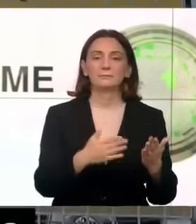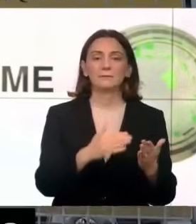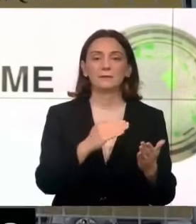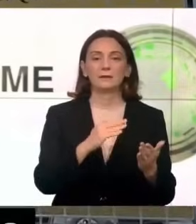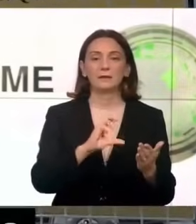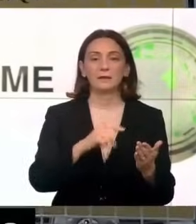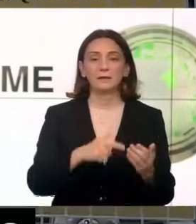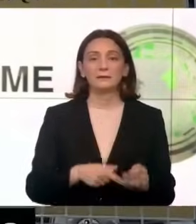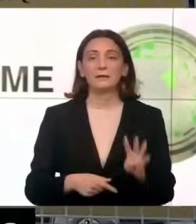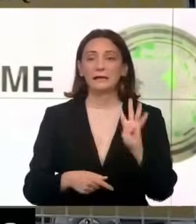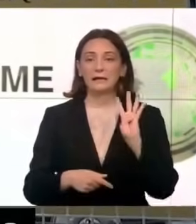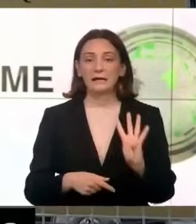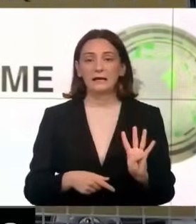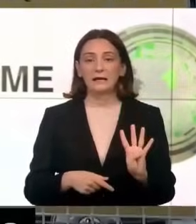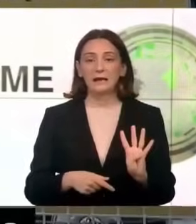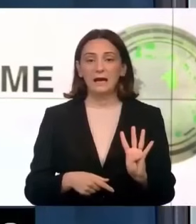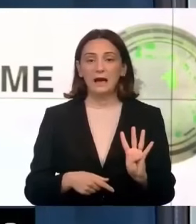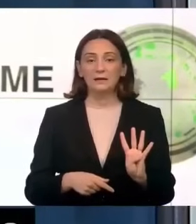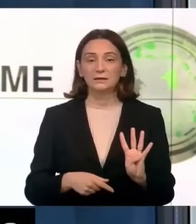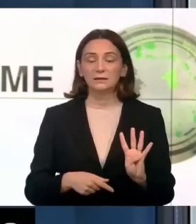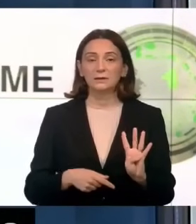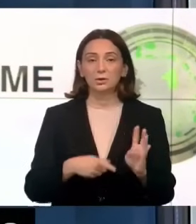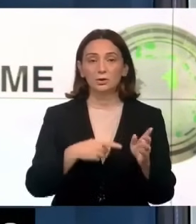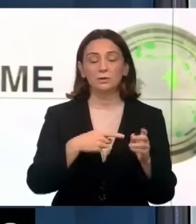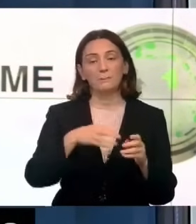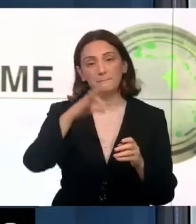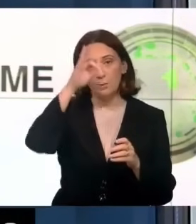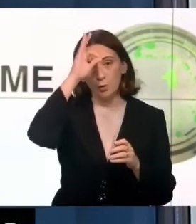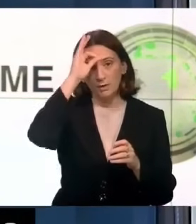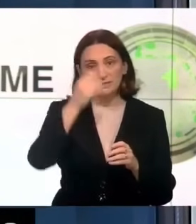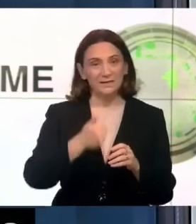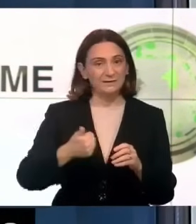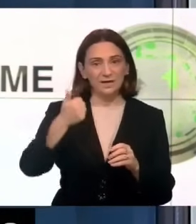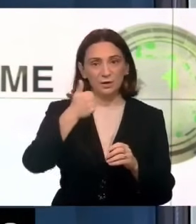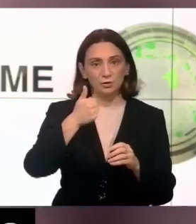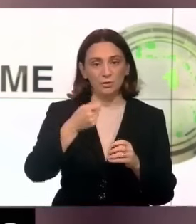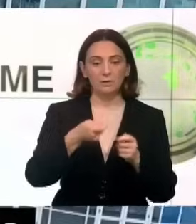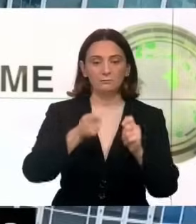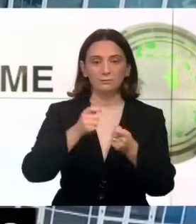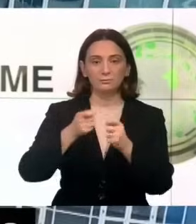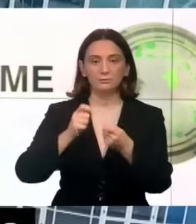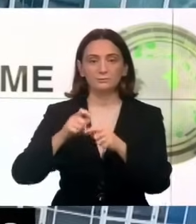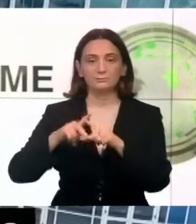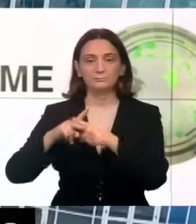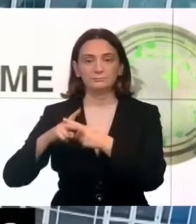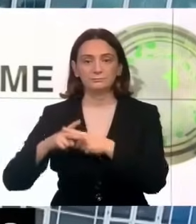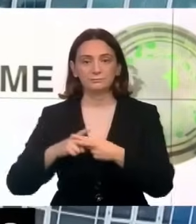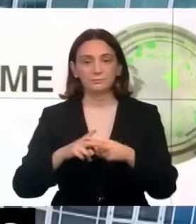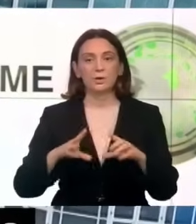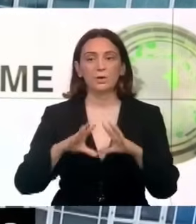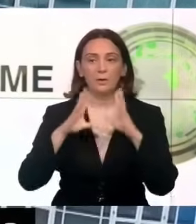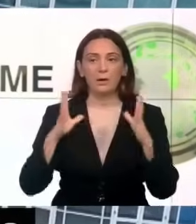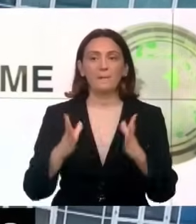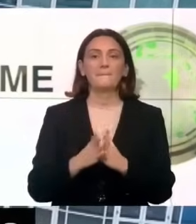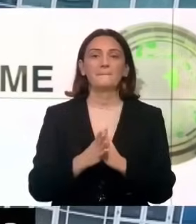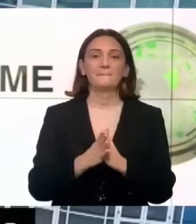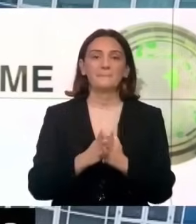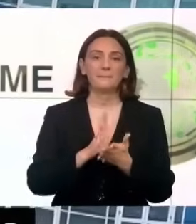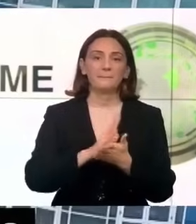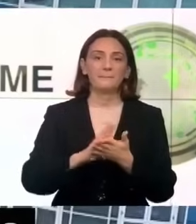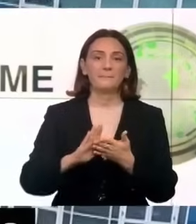katër komisariateve në kohën e ish-ministrit Sander Leshaj, kur Plaren Ndreca mbante detyrën e sekretarit të përgjithshëm